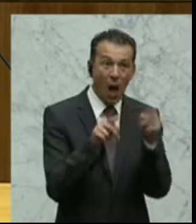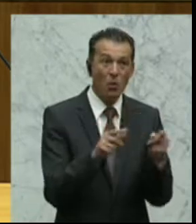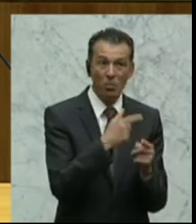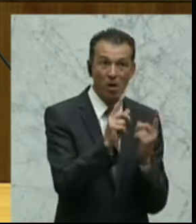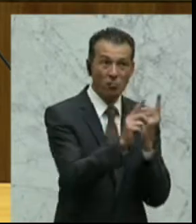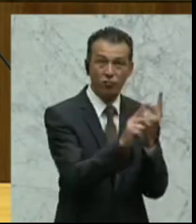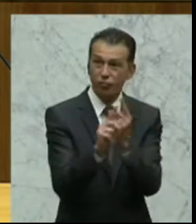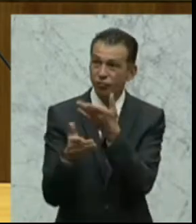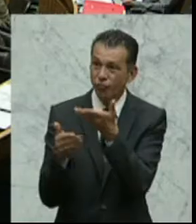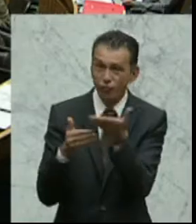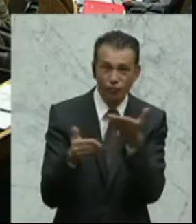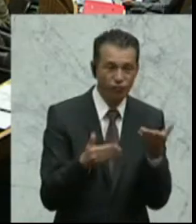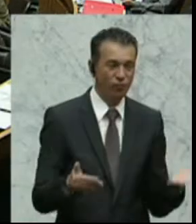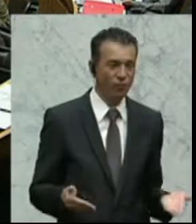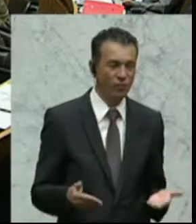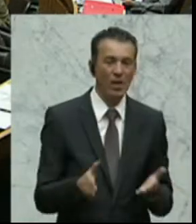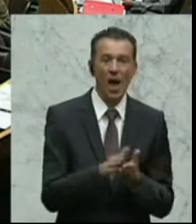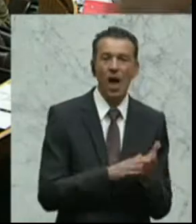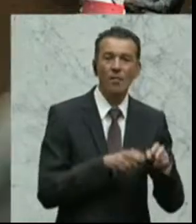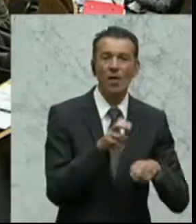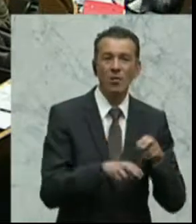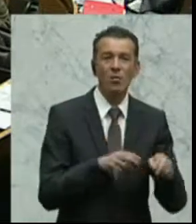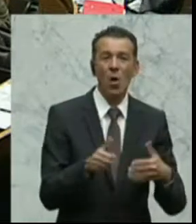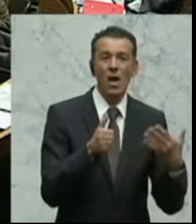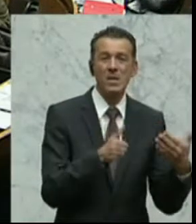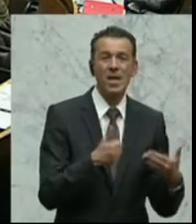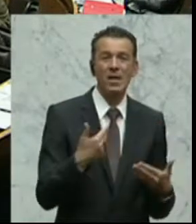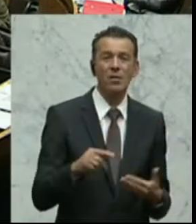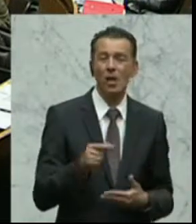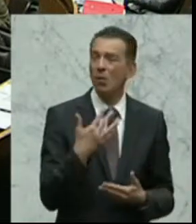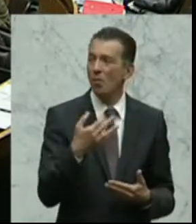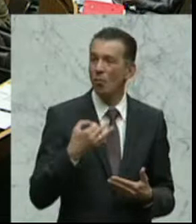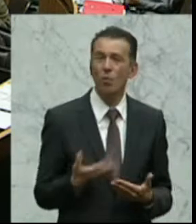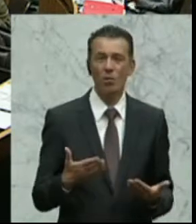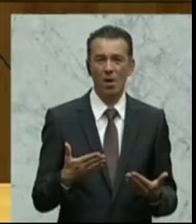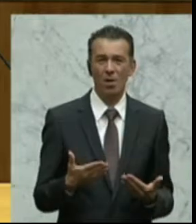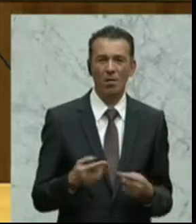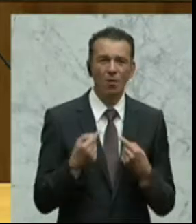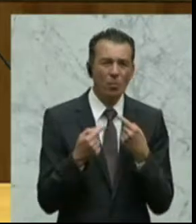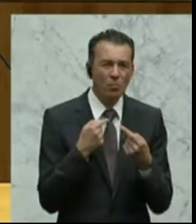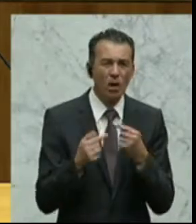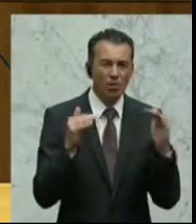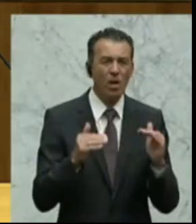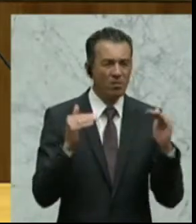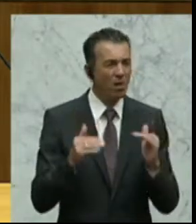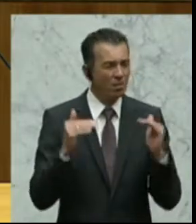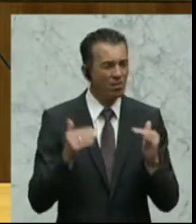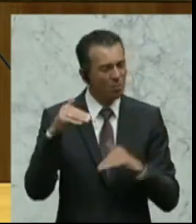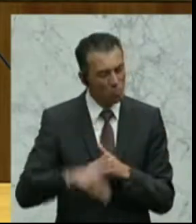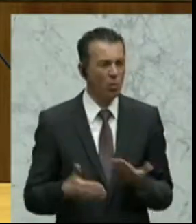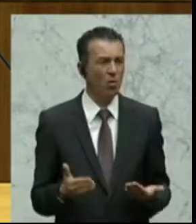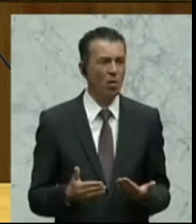Wir haben einen Eingangssteuersatz von 36,5% und sprechen die ganze Zeit, dass wir senken müssen, senken müssen, senken müssen. Nur es tut sich